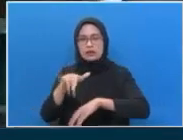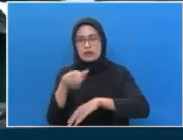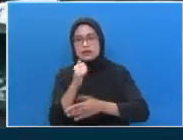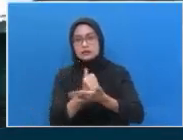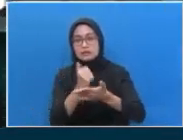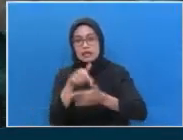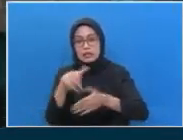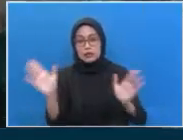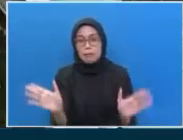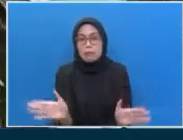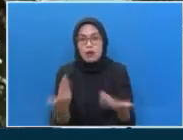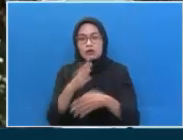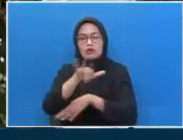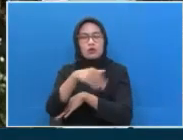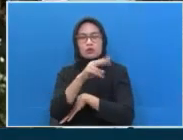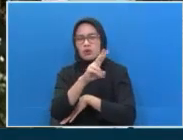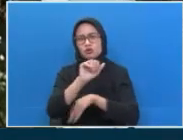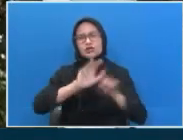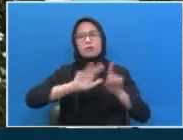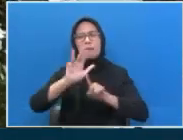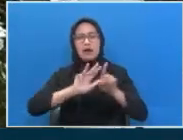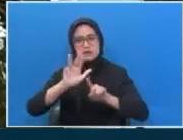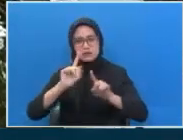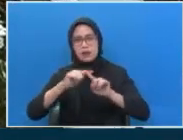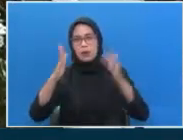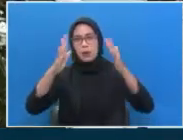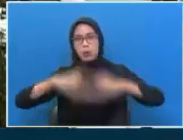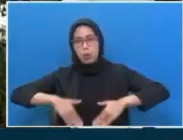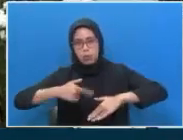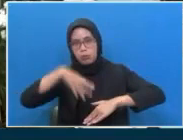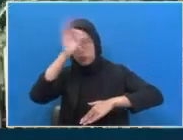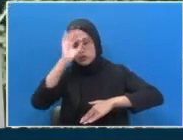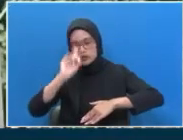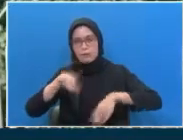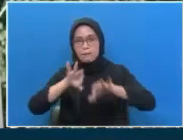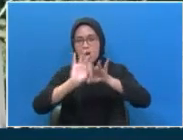2019 Itu polisi juga memasang garis polisi untuk kepentingan penyelidikan